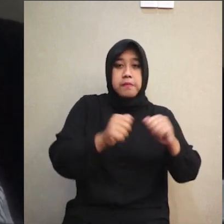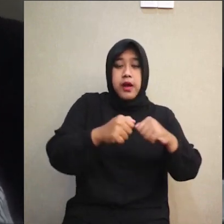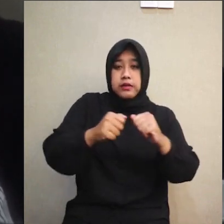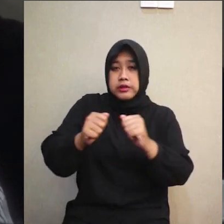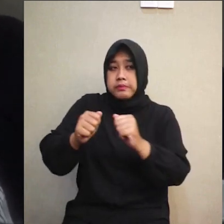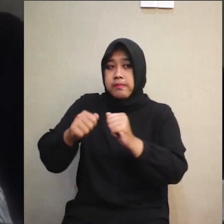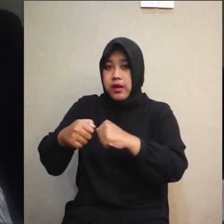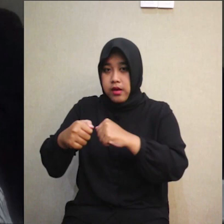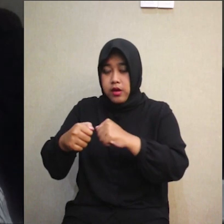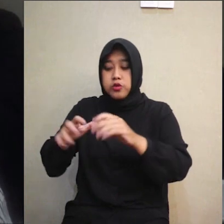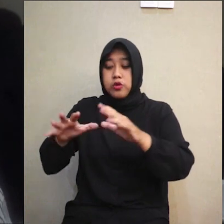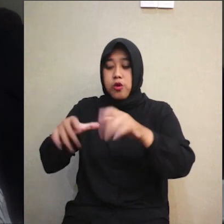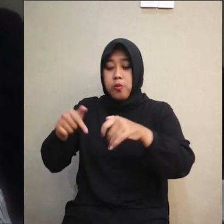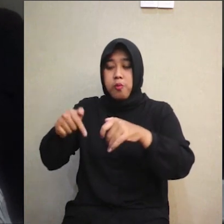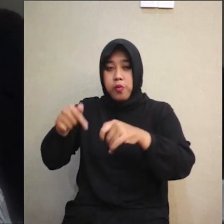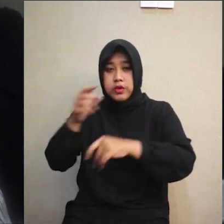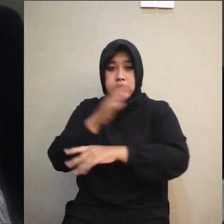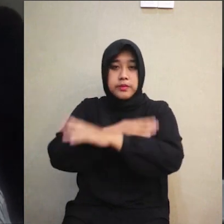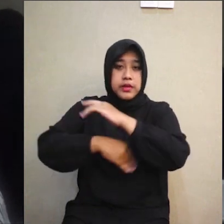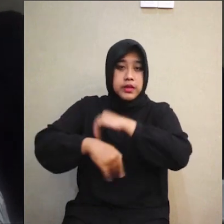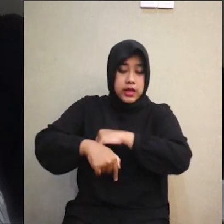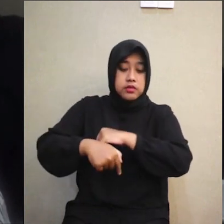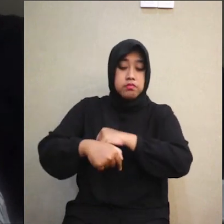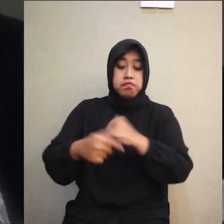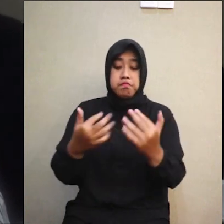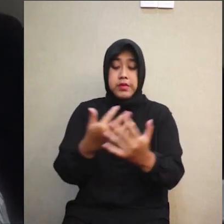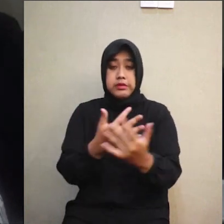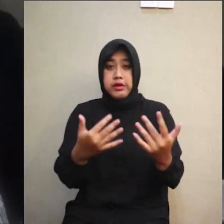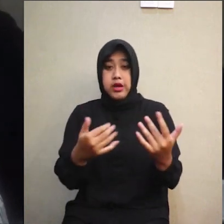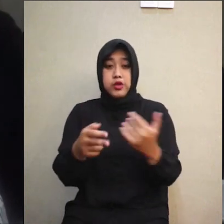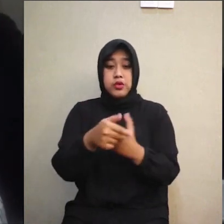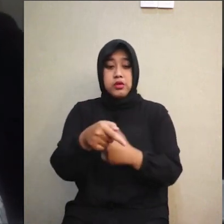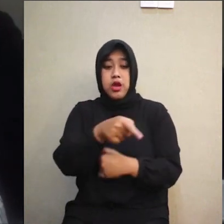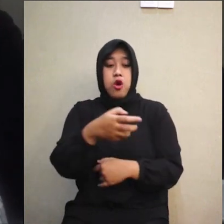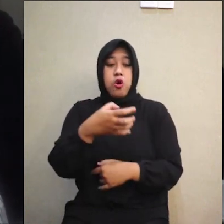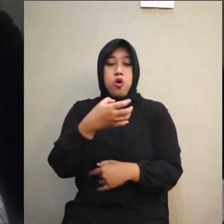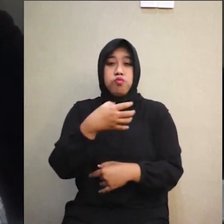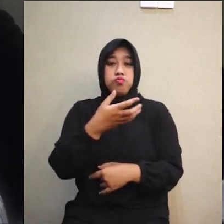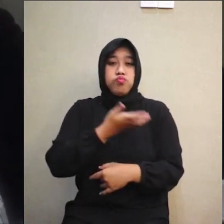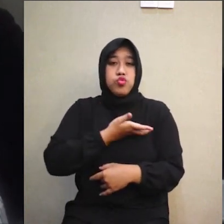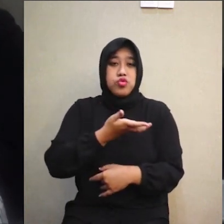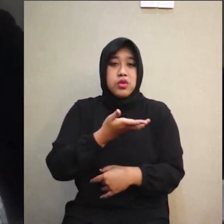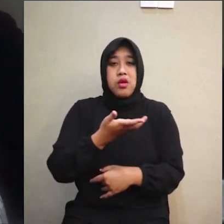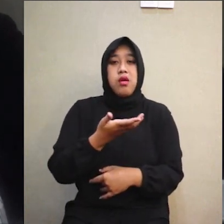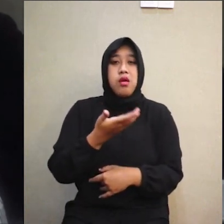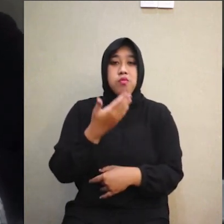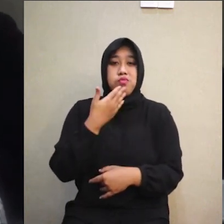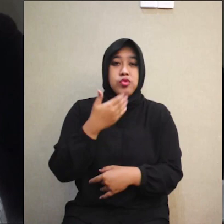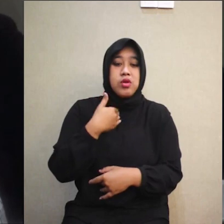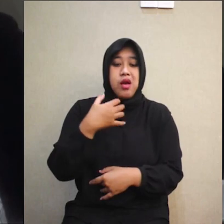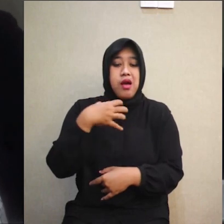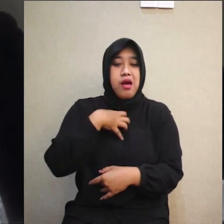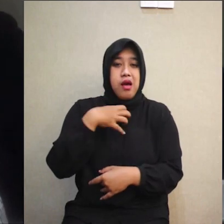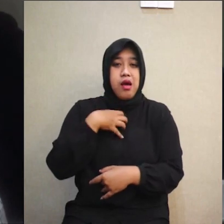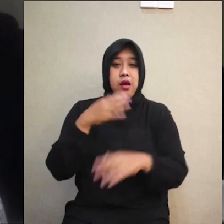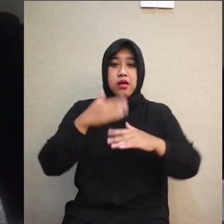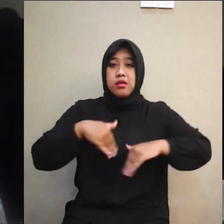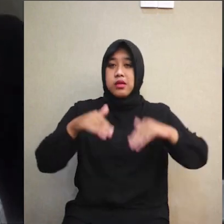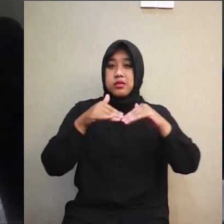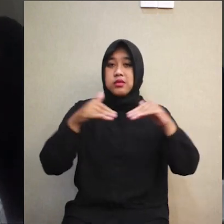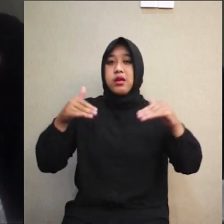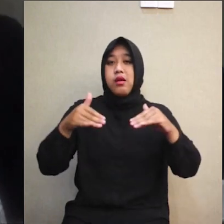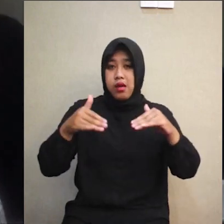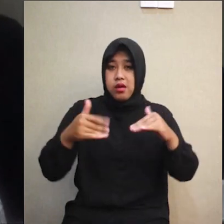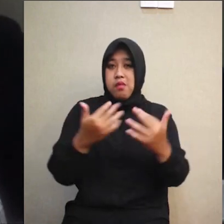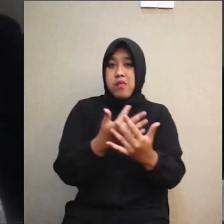difabel sebagai juga warga negara mempunyai hak yang setara dengan masyarakat dunia yang lain